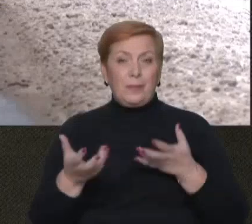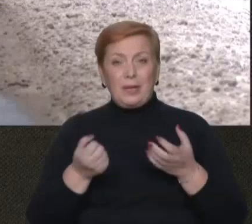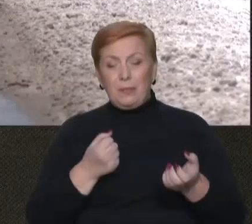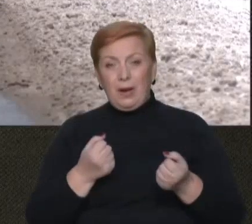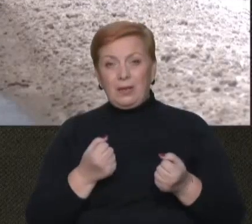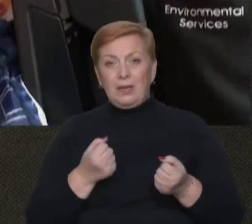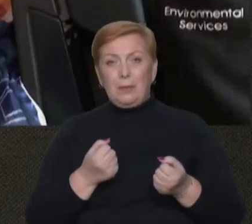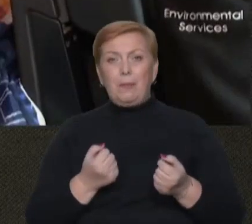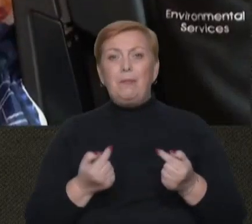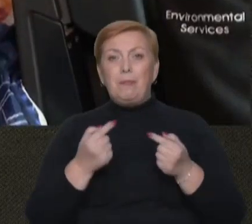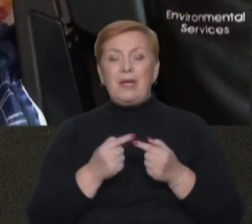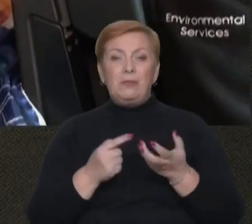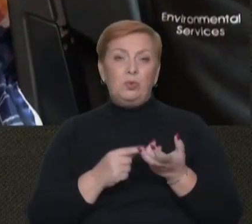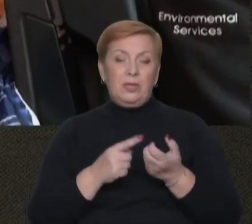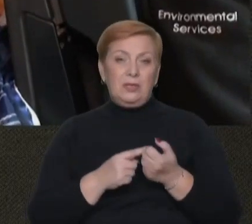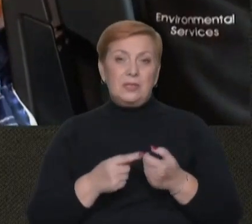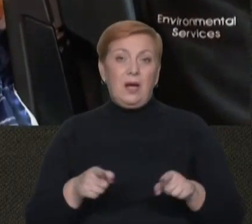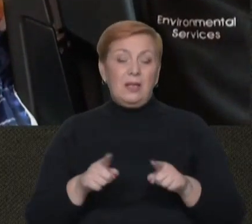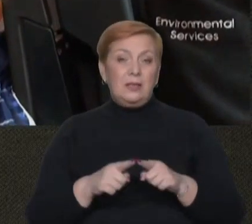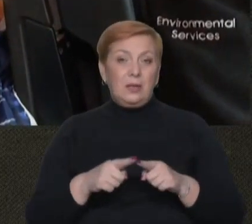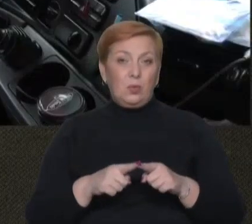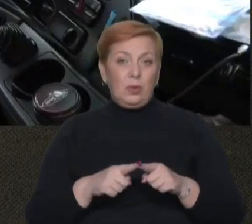інтенсивності яка була до